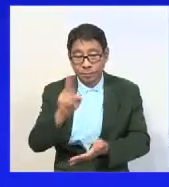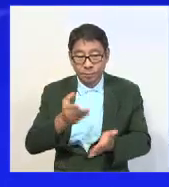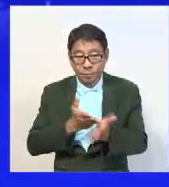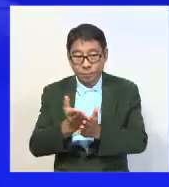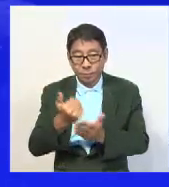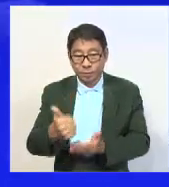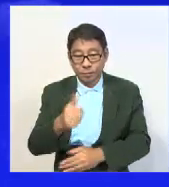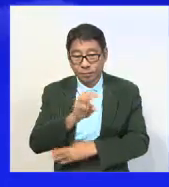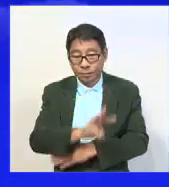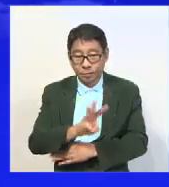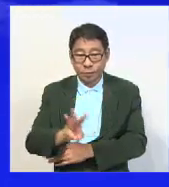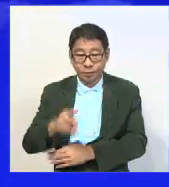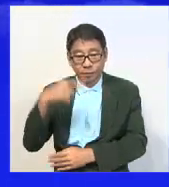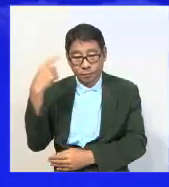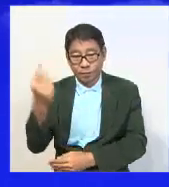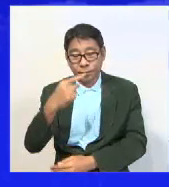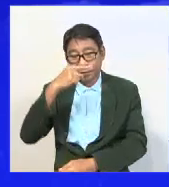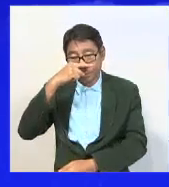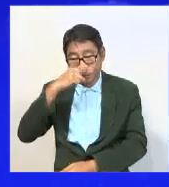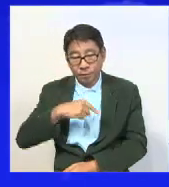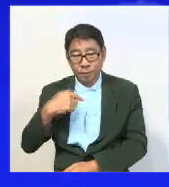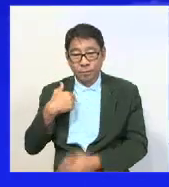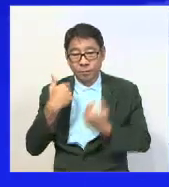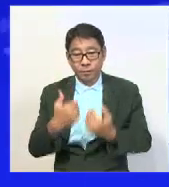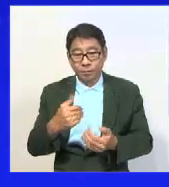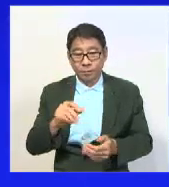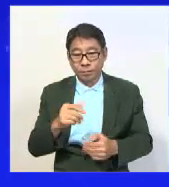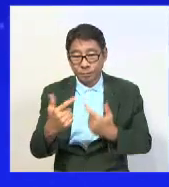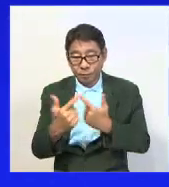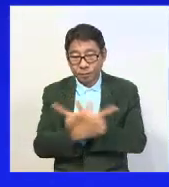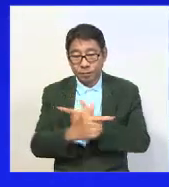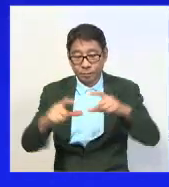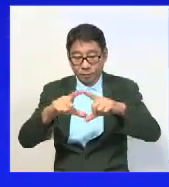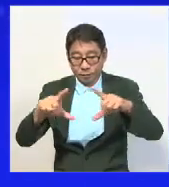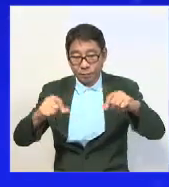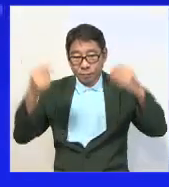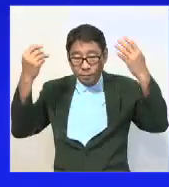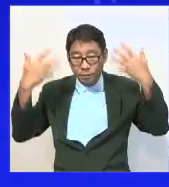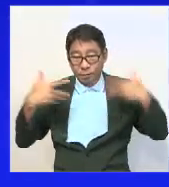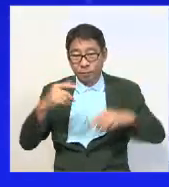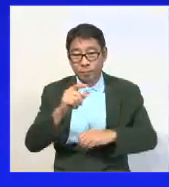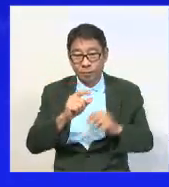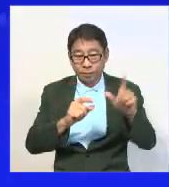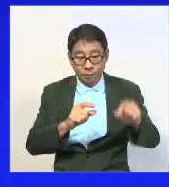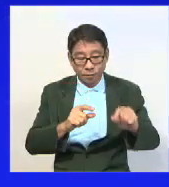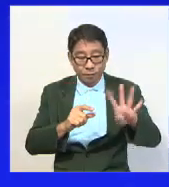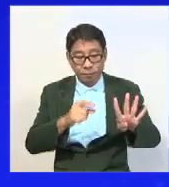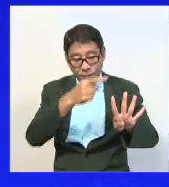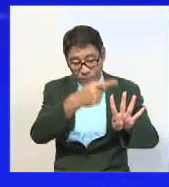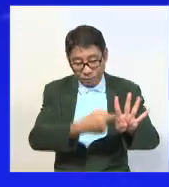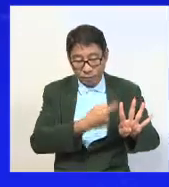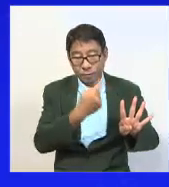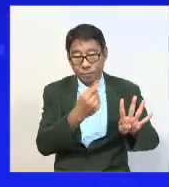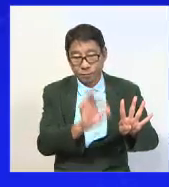ที่เว็บไซต์ของการท่องเที่ยวแห่งประเทศไทยด้วยหมายเลขบัตรประชาชนระหว่างวันที่24กันยาย